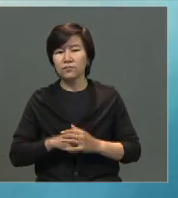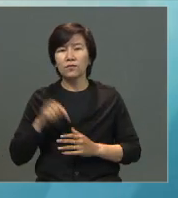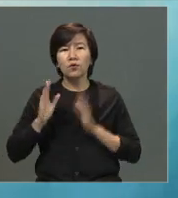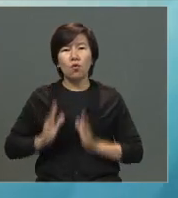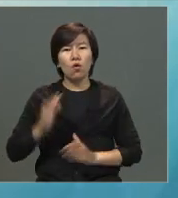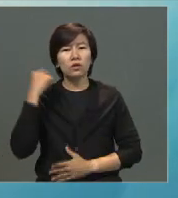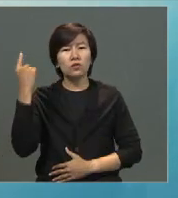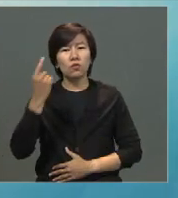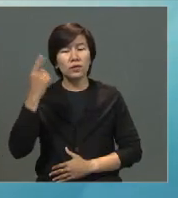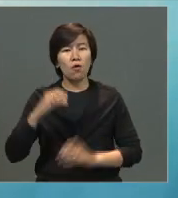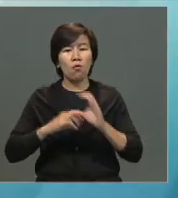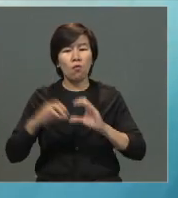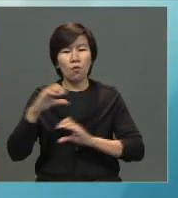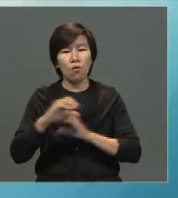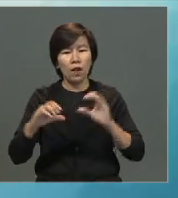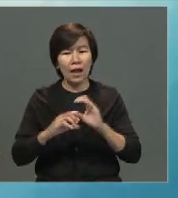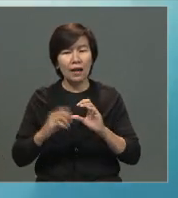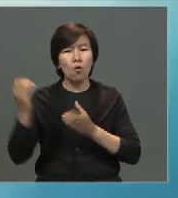โรงพยาบาลเป็นบุคลากรสาสุขเพื่อที่จะได้กำกับดูแลบางคนเป็นนักธุรกิจใหญ่นะครับมาลงนามสัญญาเรื่องนึกเหล่านี้เป็นเล็กๆนะครับแต่เราต้องติดตามก็ดูนะครับแล้วก็มีกลุ่มสุดท้ายอนุญาตหน่อยสีแดงข้างล่างนี้นักท่องเที่ยวและผู้เดินทางตามโครงการข้าวBubble